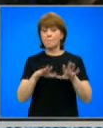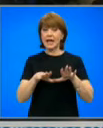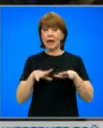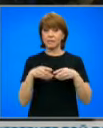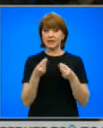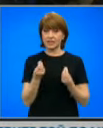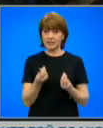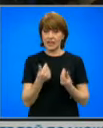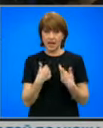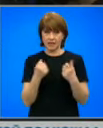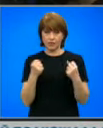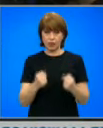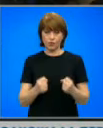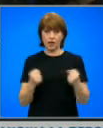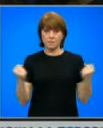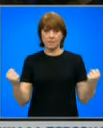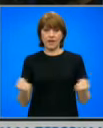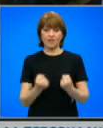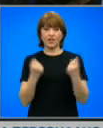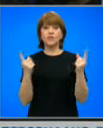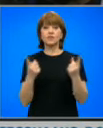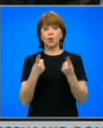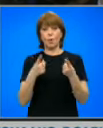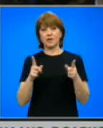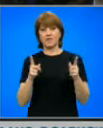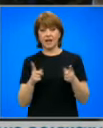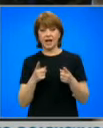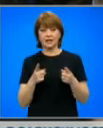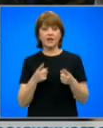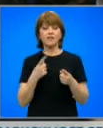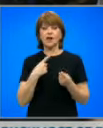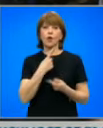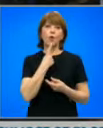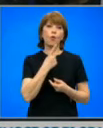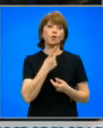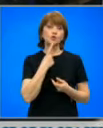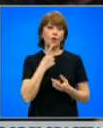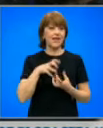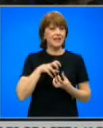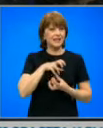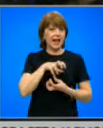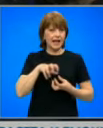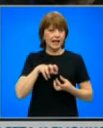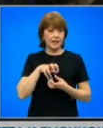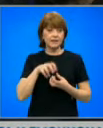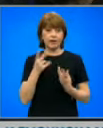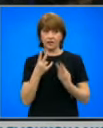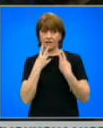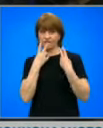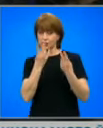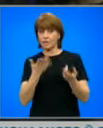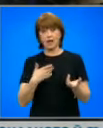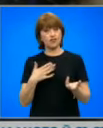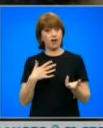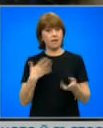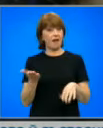очаквам ефективно управление в условия на кризи с видим ефект